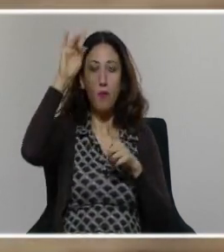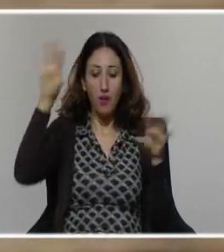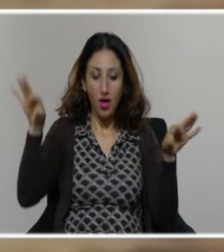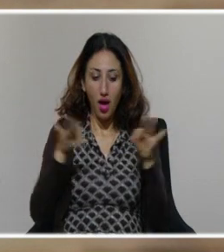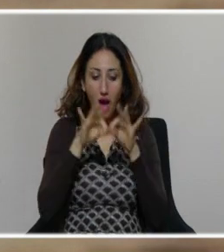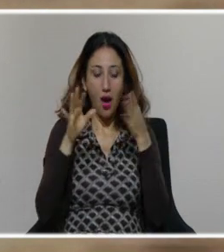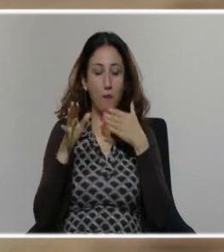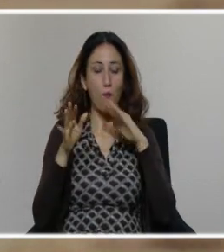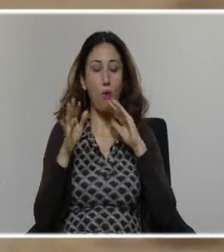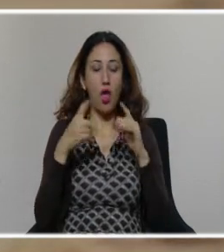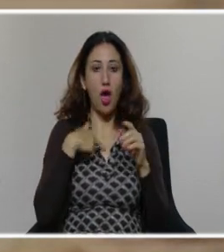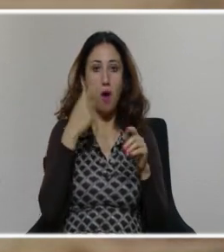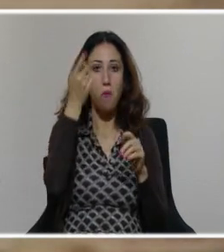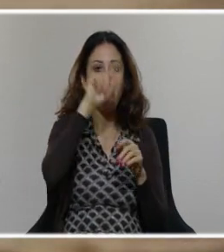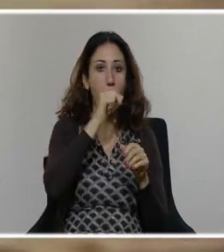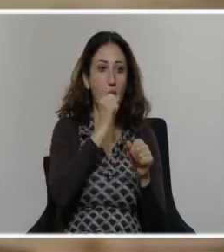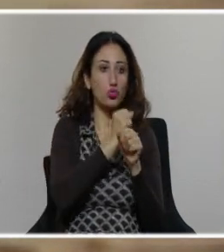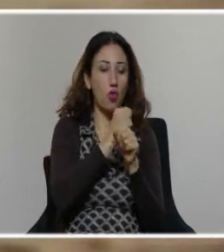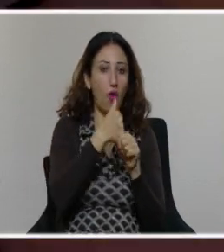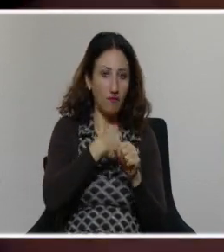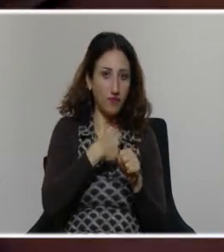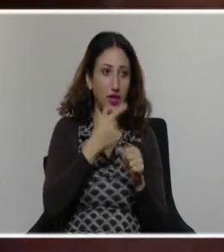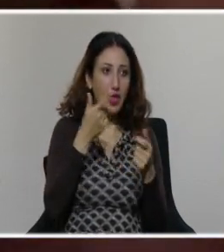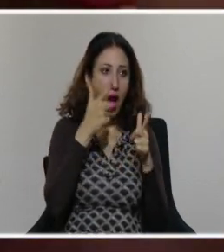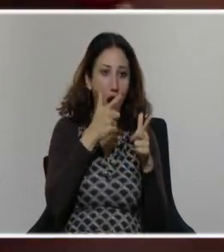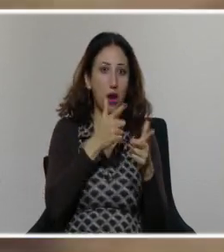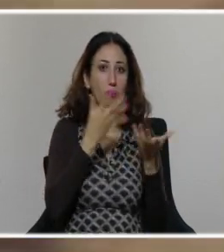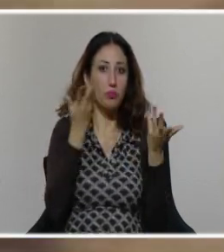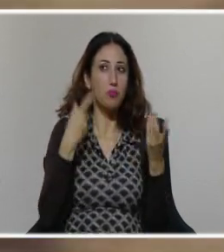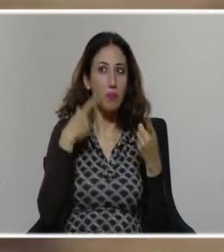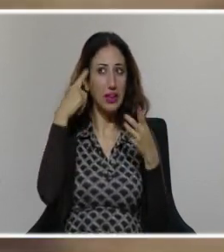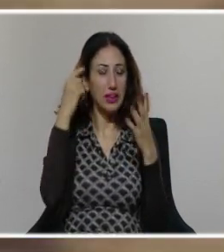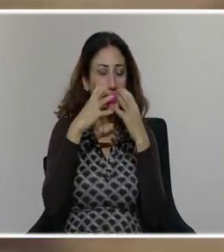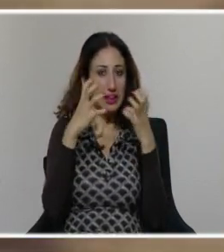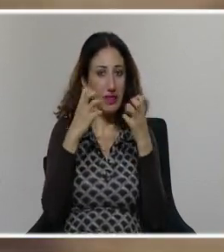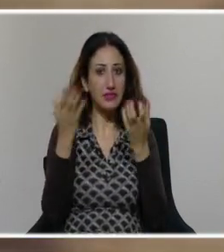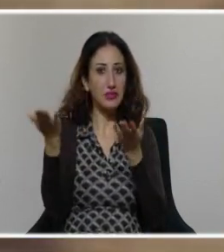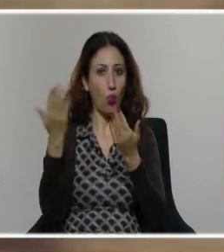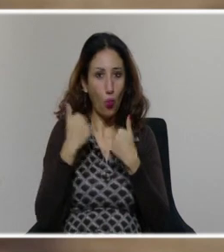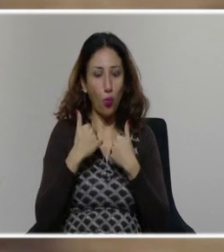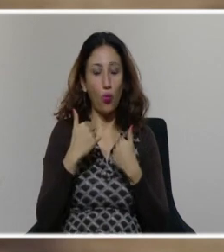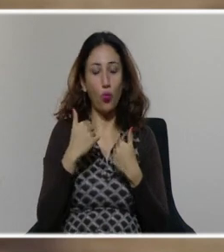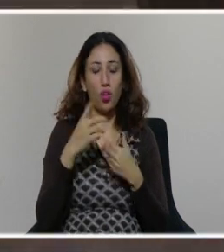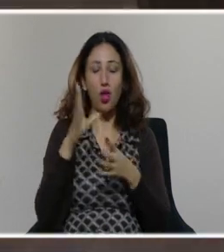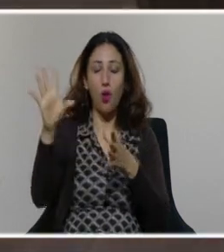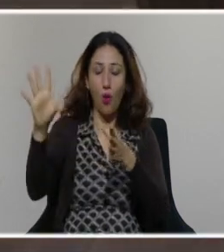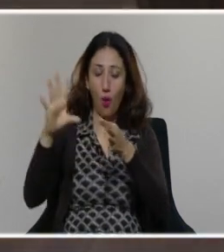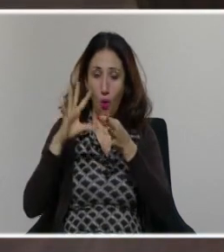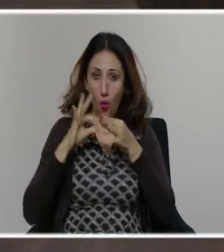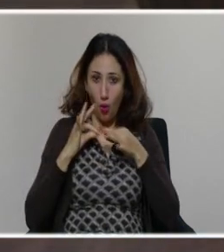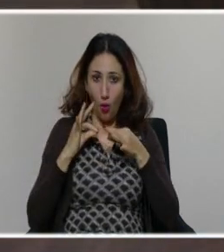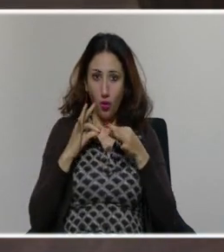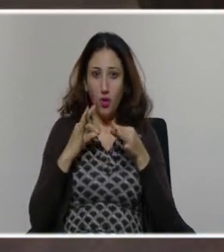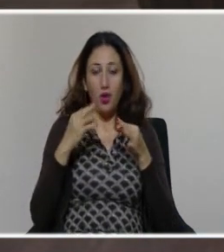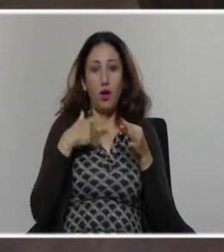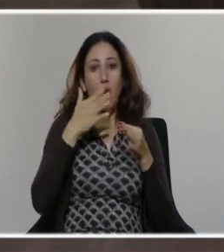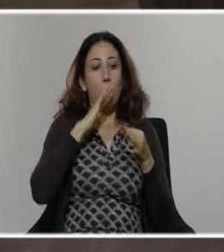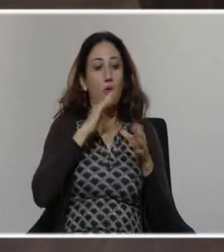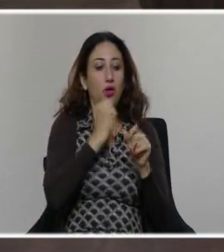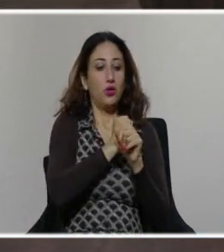ده انا عندي مشهد بكره كذا كذا. وقعدت بقى خدت وديت معاه في الكلام. الحقيقه ده كان